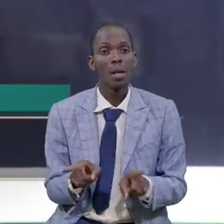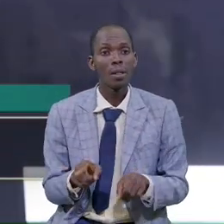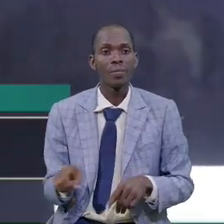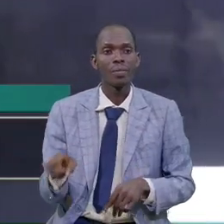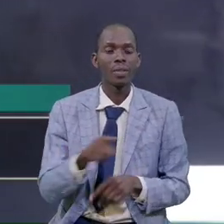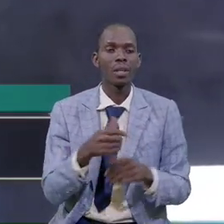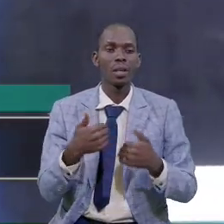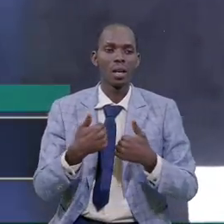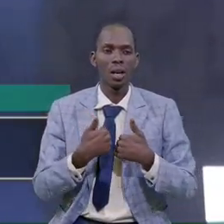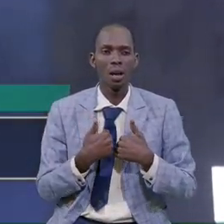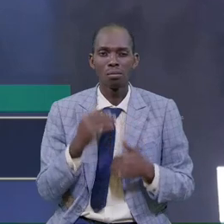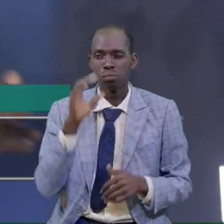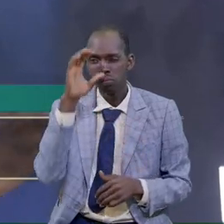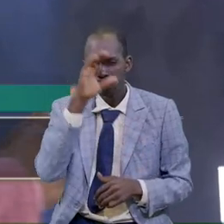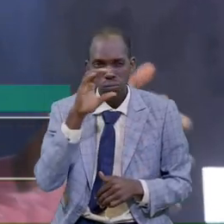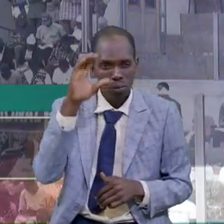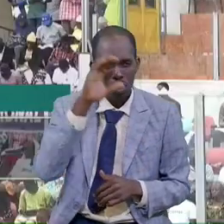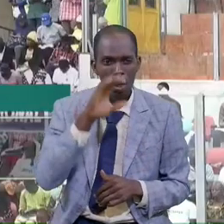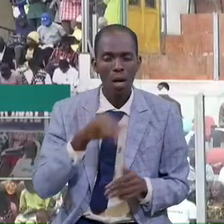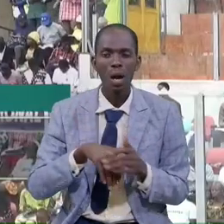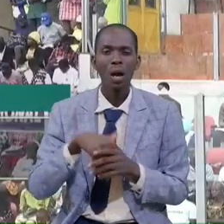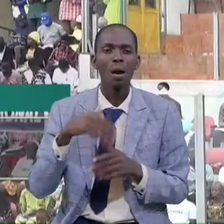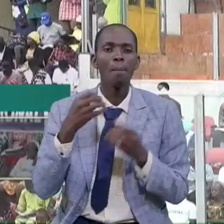beaucoup de détours. »